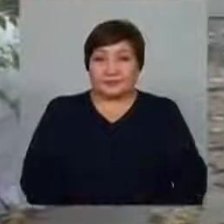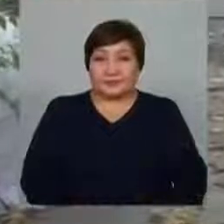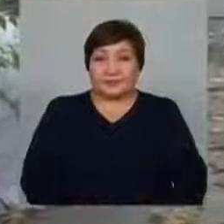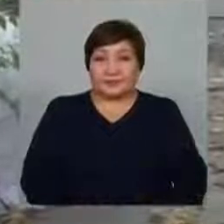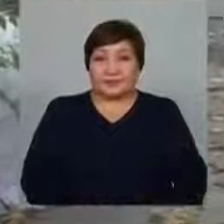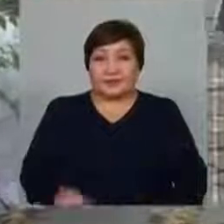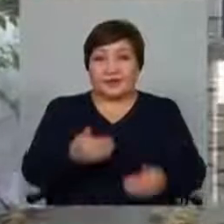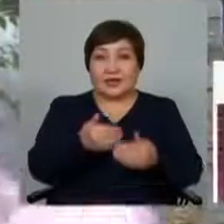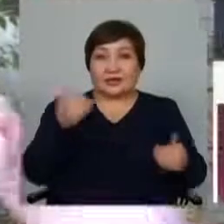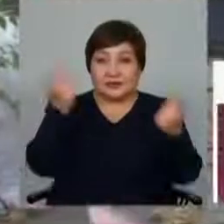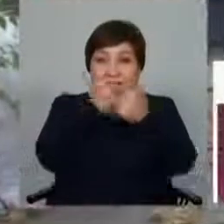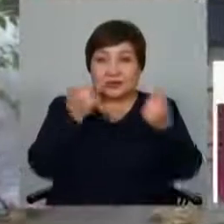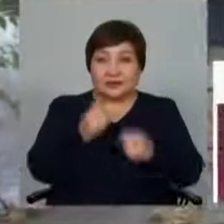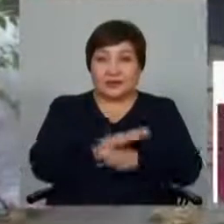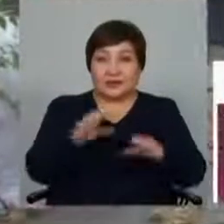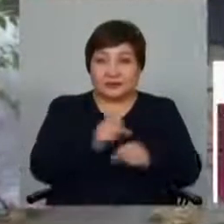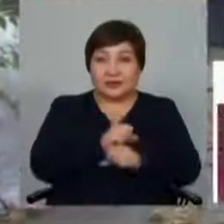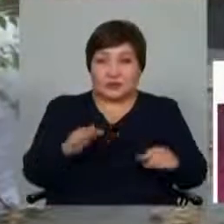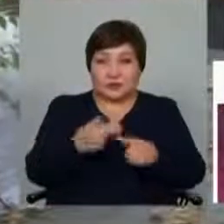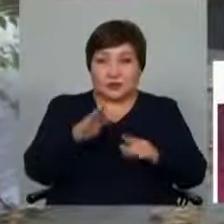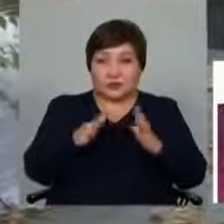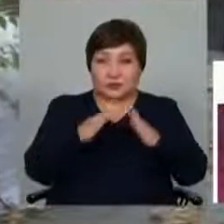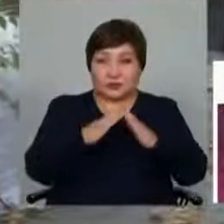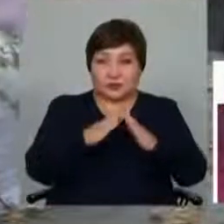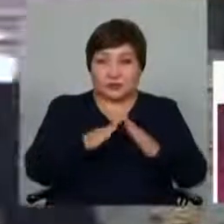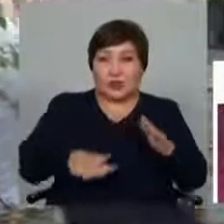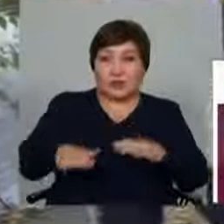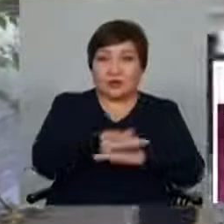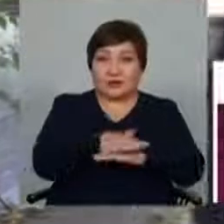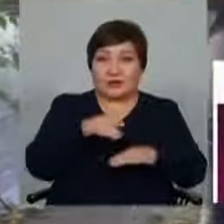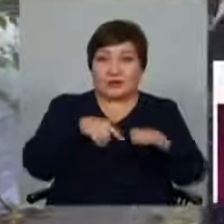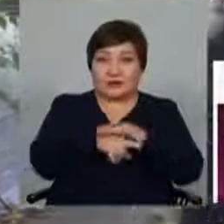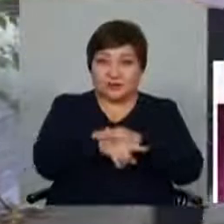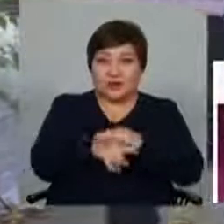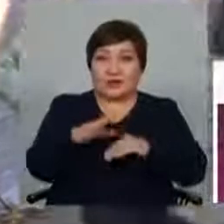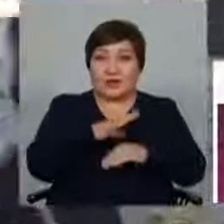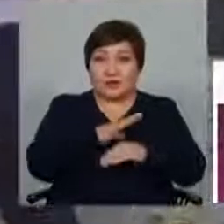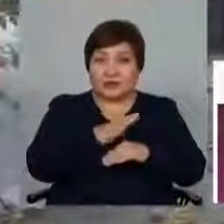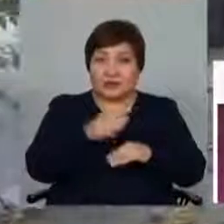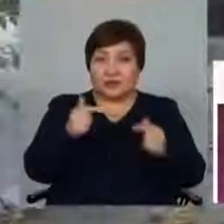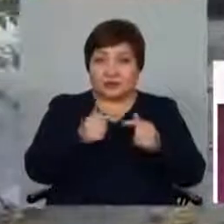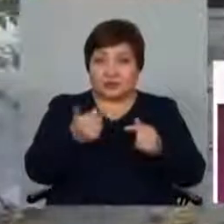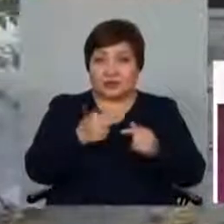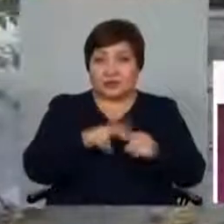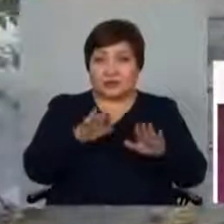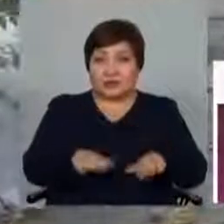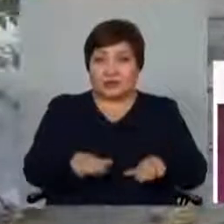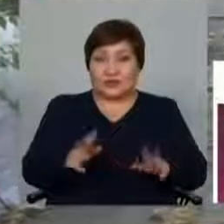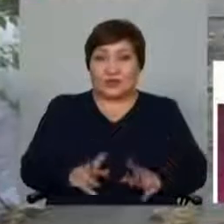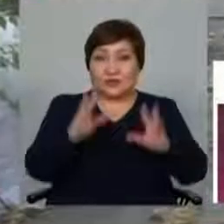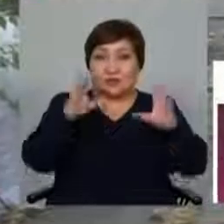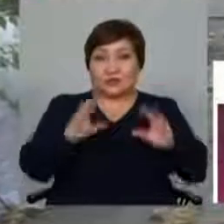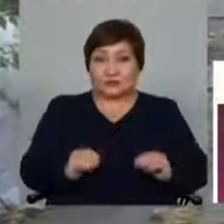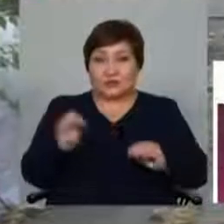Алдын-ала мәлімет бойынша жарылыс дәл осы үйдің ауласындағы қоймада болған. Дәл қазір осы жерде өрт сөндірушілер,